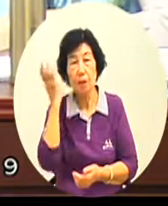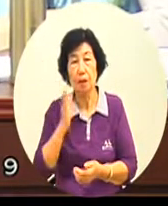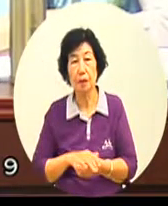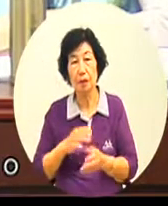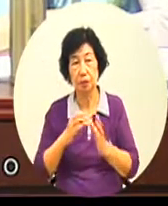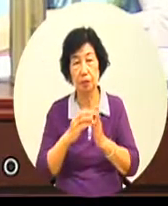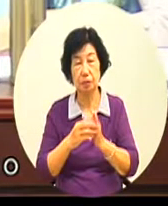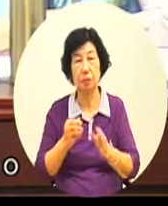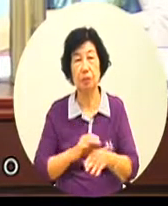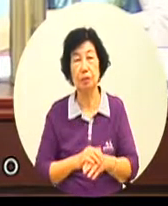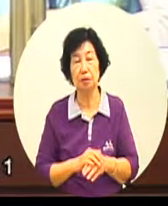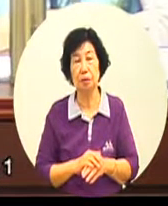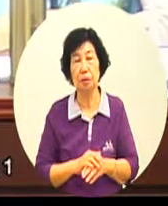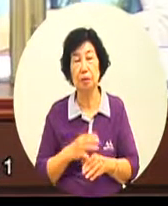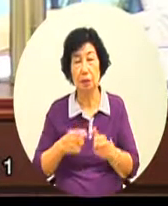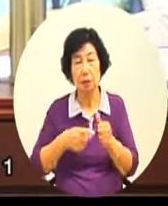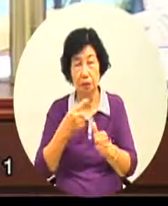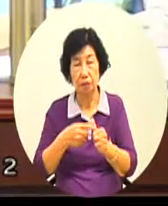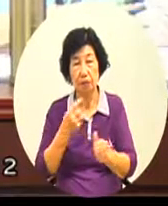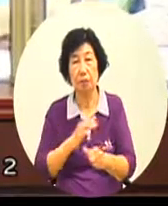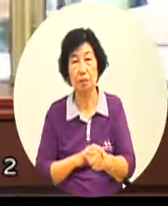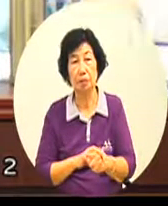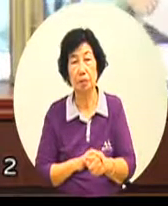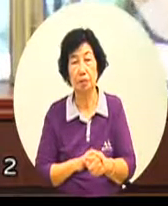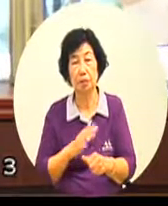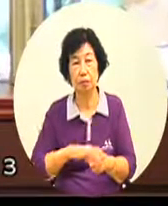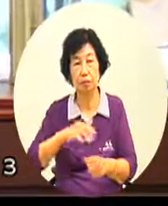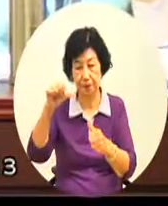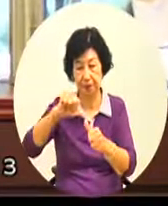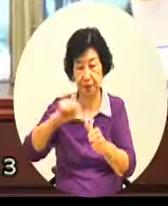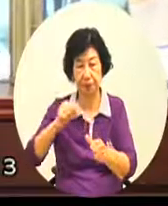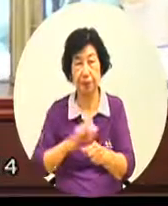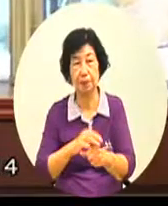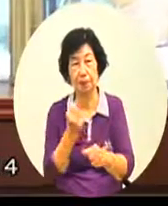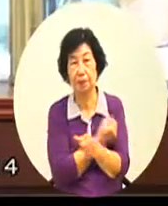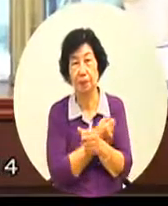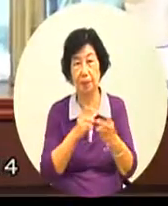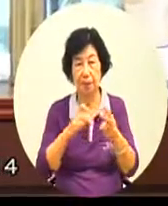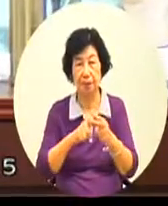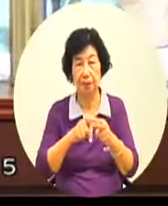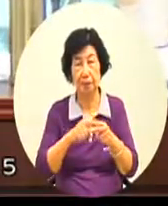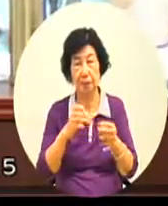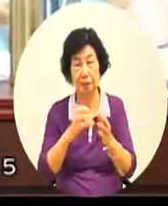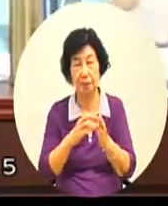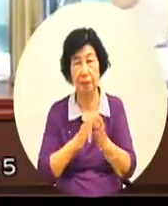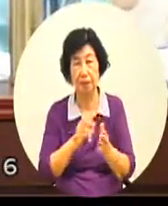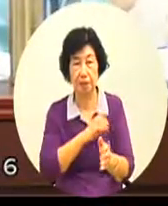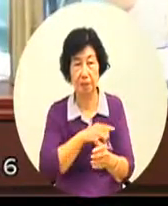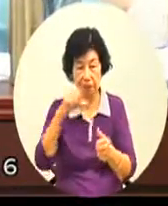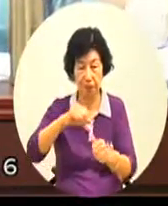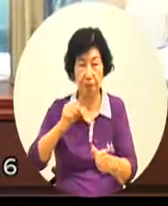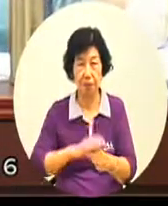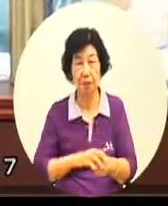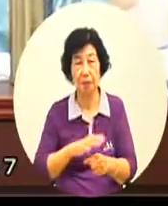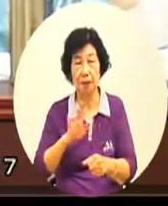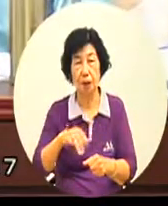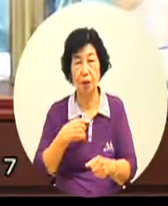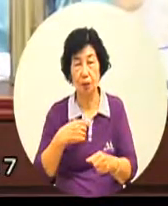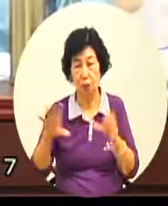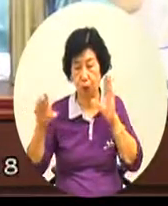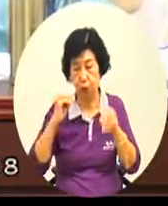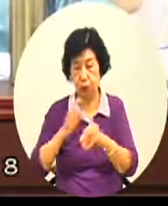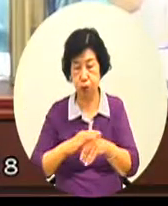解。 你先回答，你有没有开罚劳工局自己？ 我们劳工局的资料是没有违法的，我们